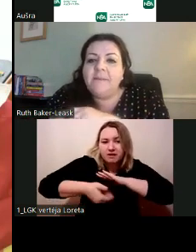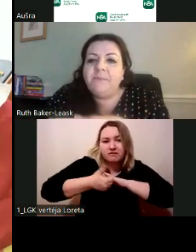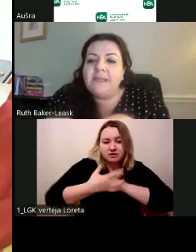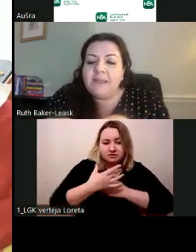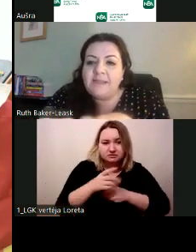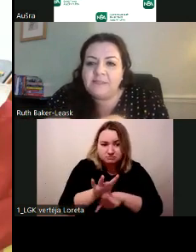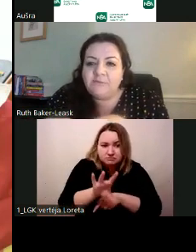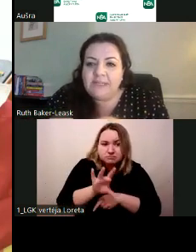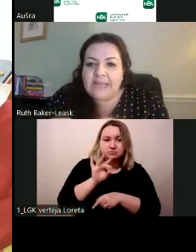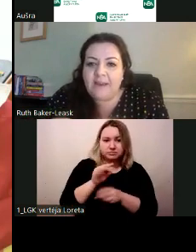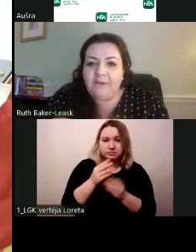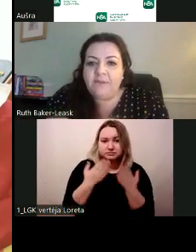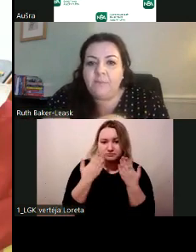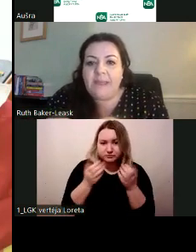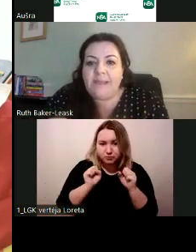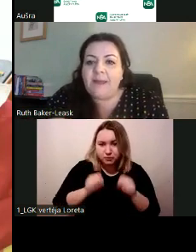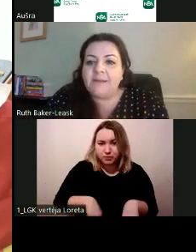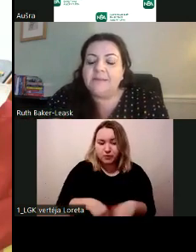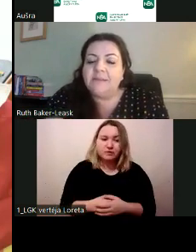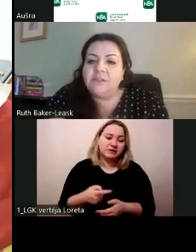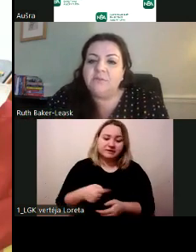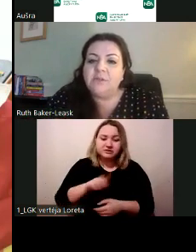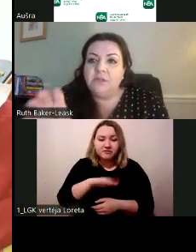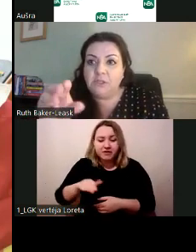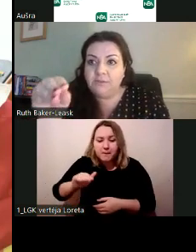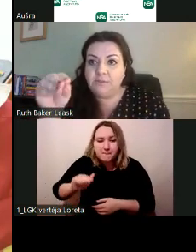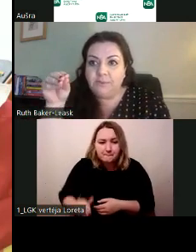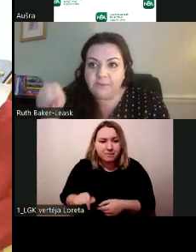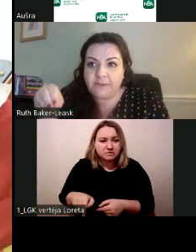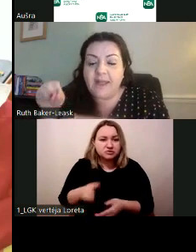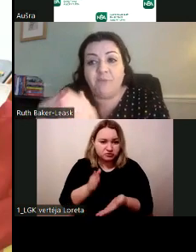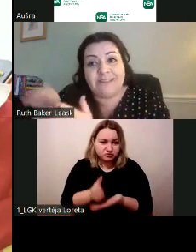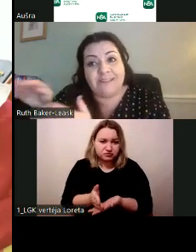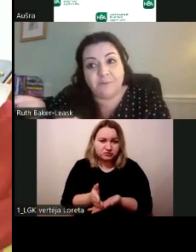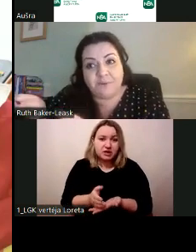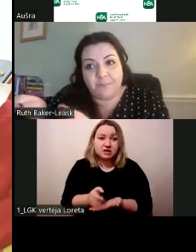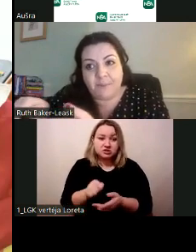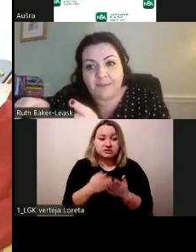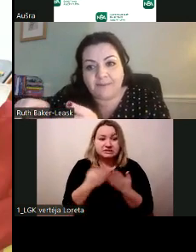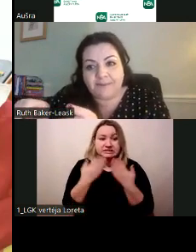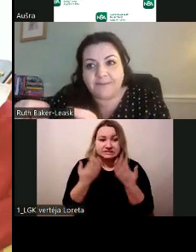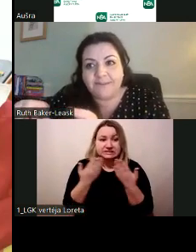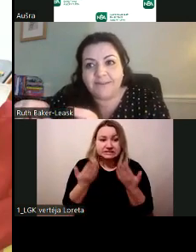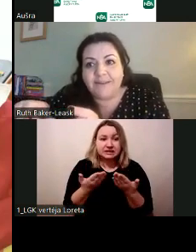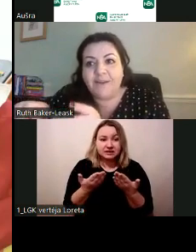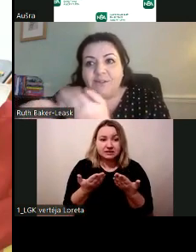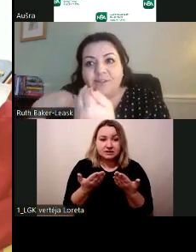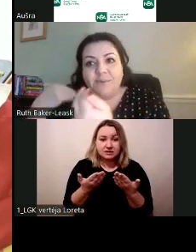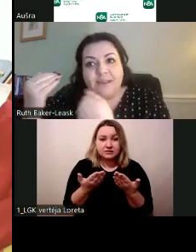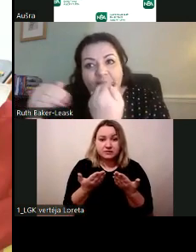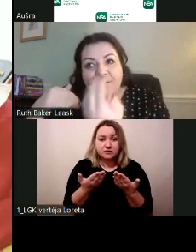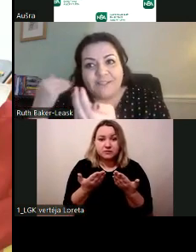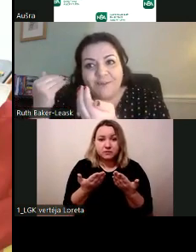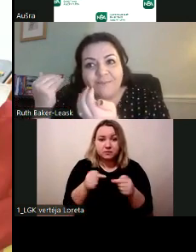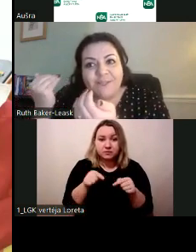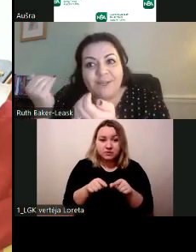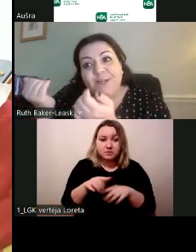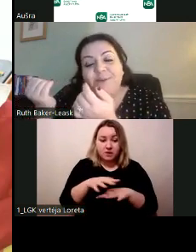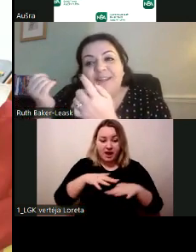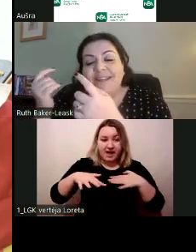yra skirta patiems mažiausiams. Ir šioje skaitimo zonoje yra patogios